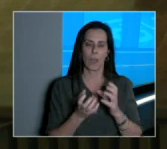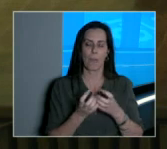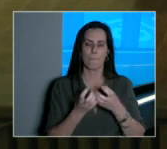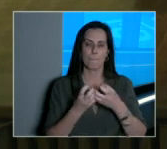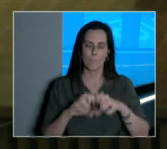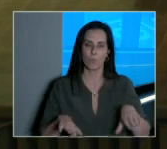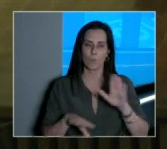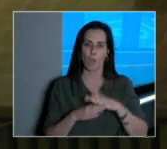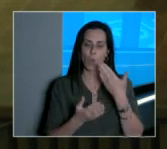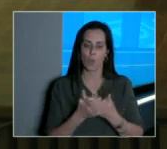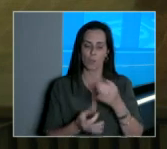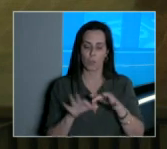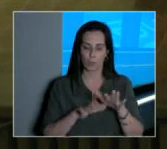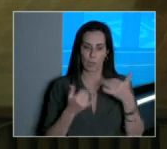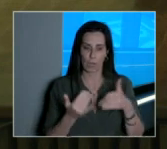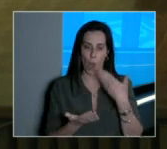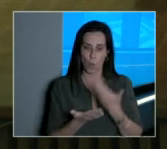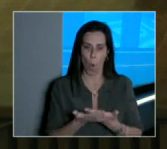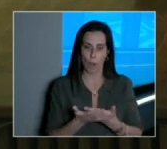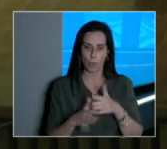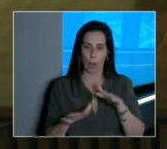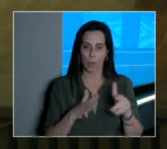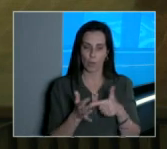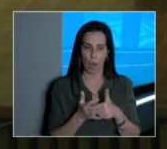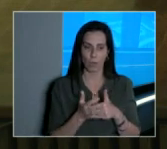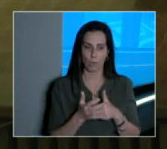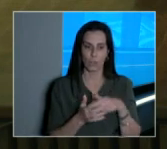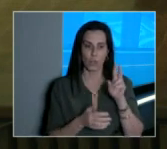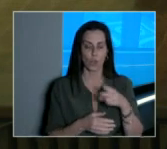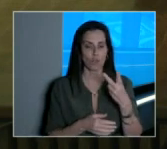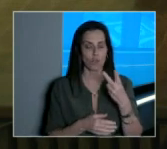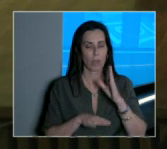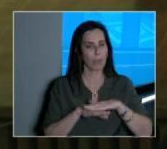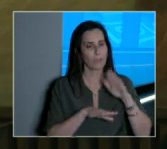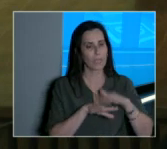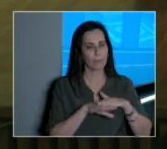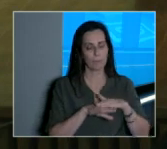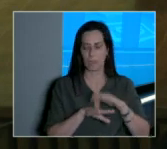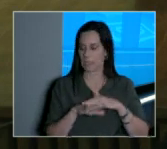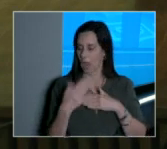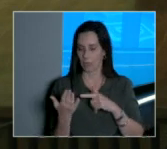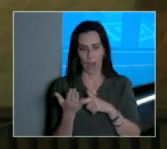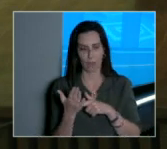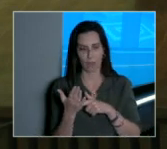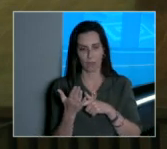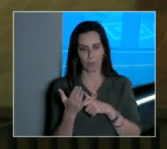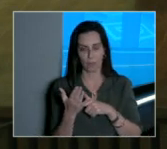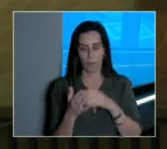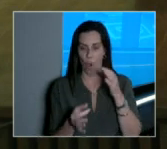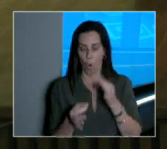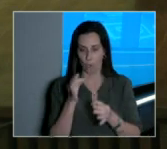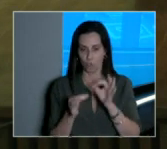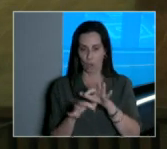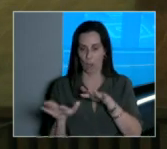לממשלה. כרגע היועץ המשפטי לממשלה מחזיק בשני כובעים, מצד אחד הוא הסנגור